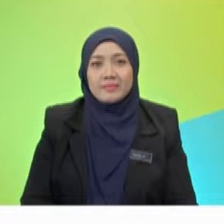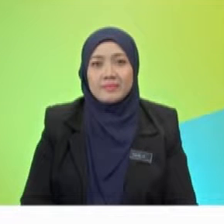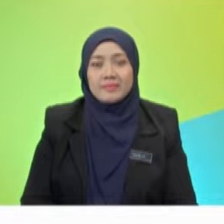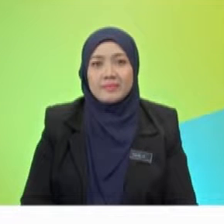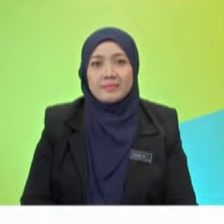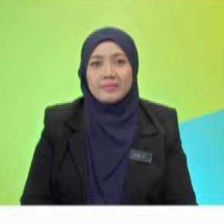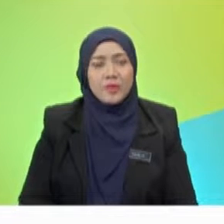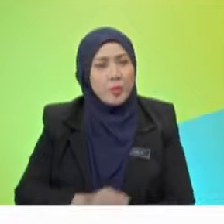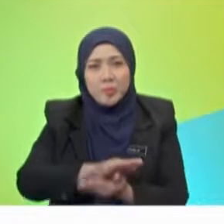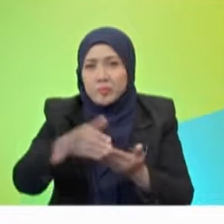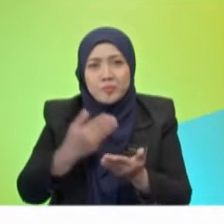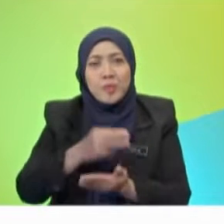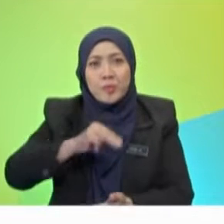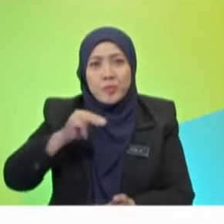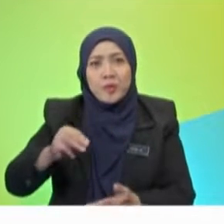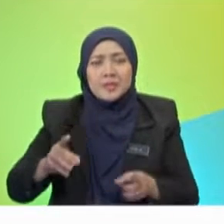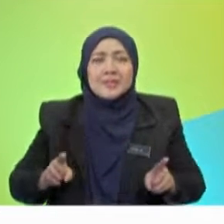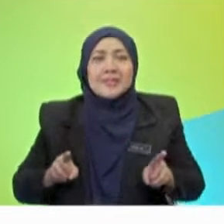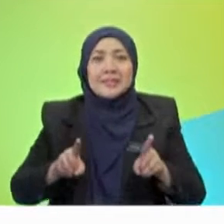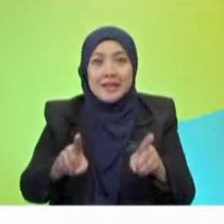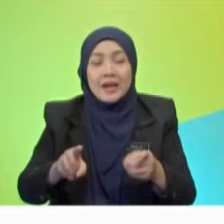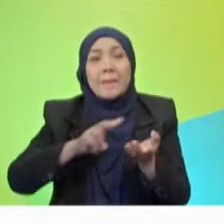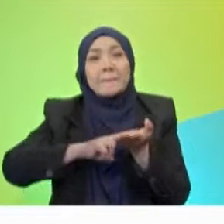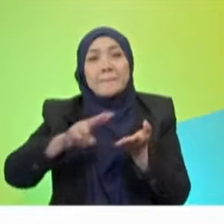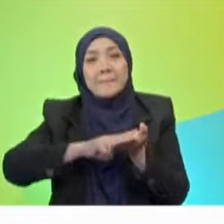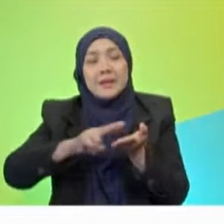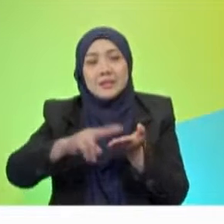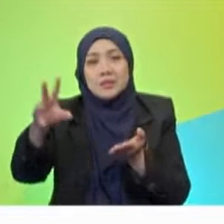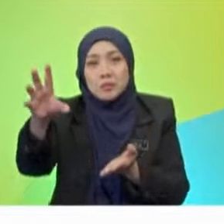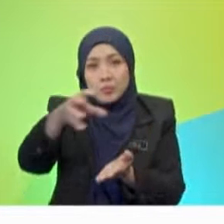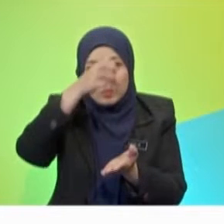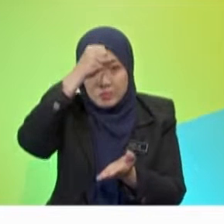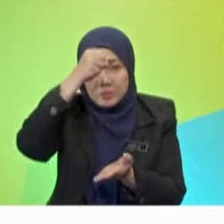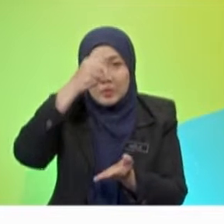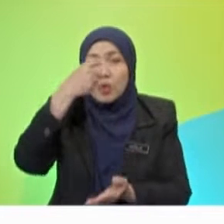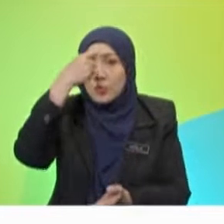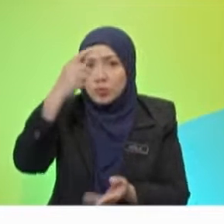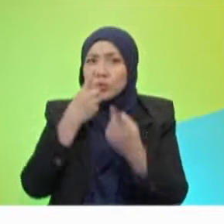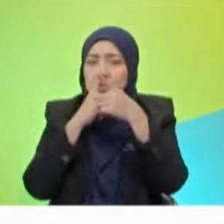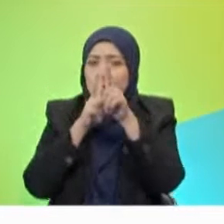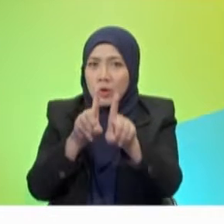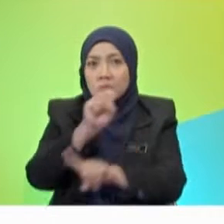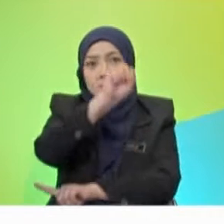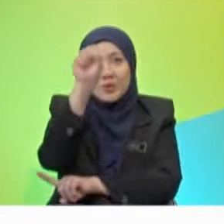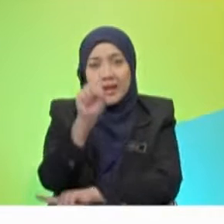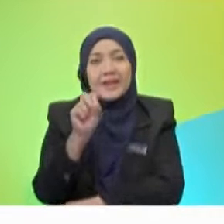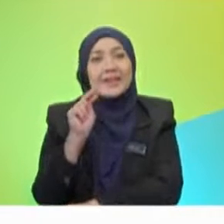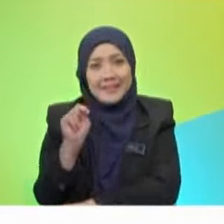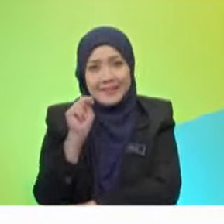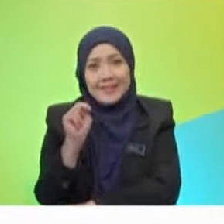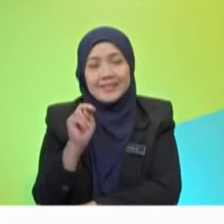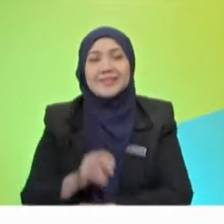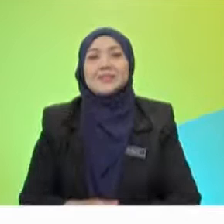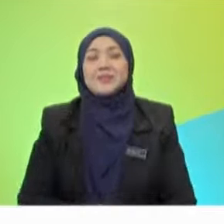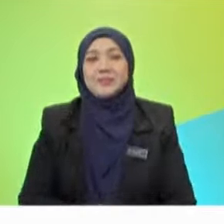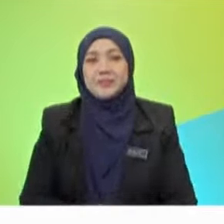Nampaknya masing-masing khusyuk Mira. Mendapatkan maklumat untuk menjawab soalan bercapah sebentar nanti. Budaya tapi harus